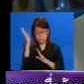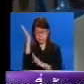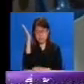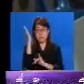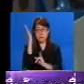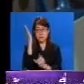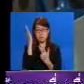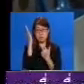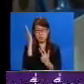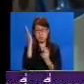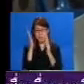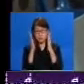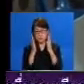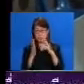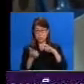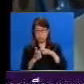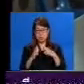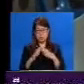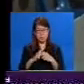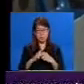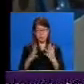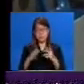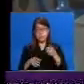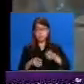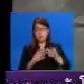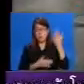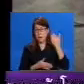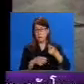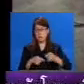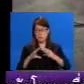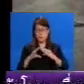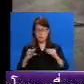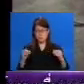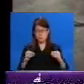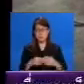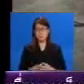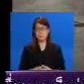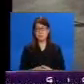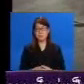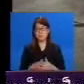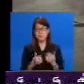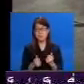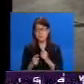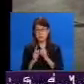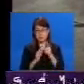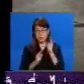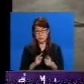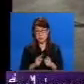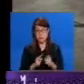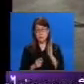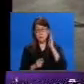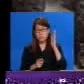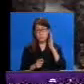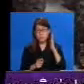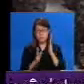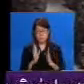เนี่ยกลับมาสู่ในยุคปกติอีกครั้งนึงครับ เสียงยืนยันของลาเต้ยูโซหนึ่ง